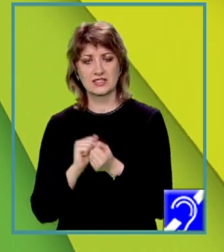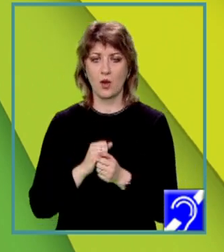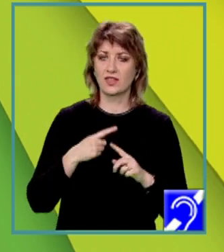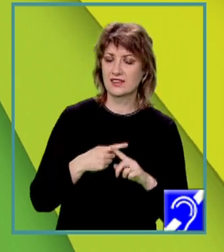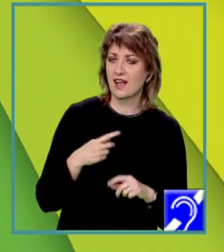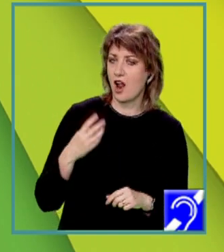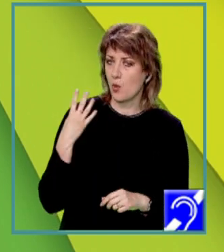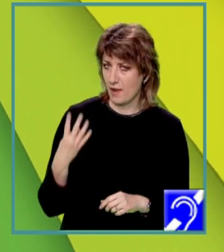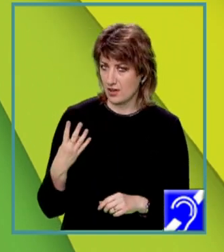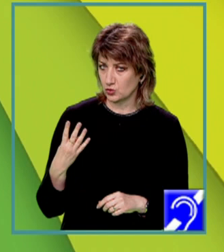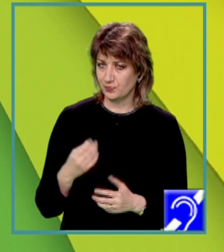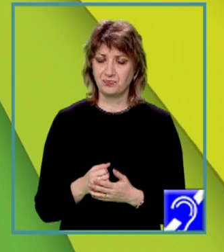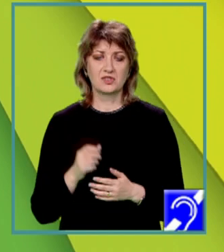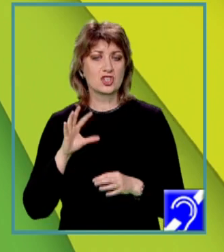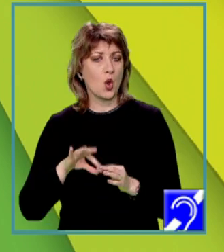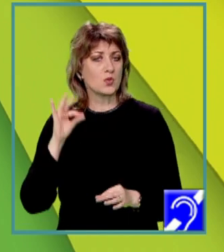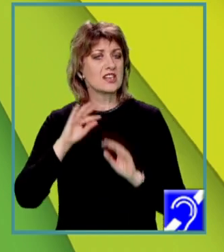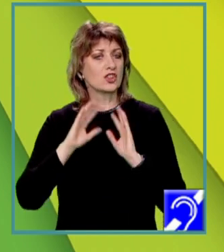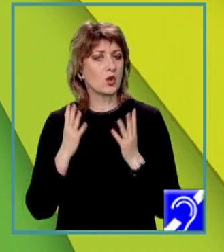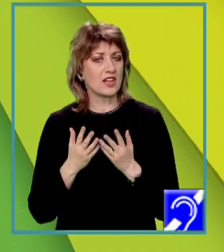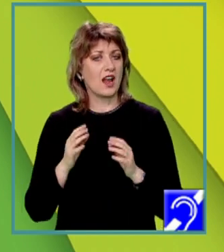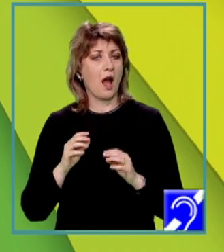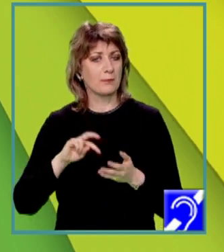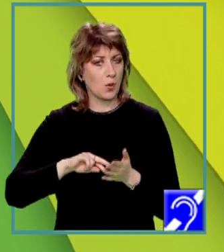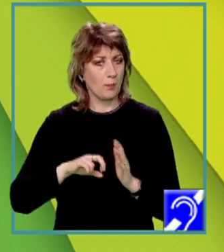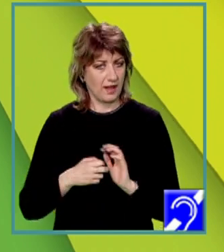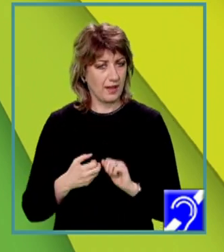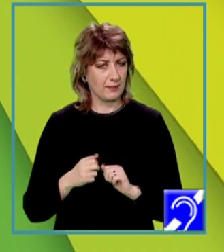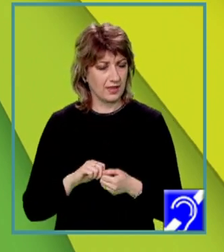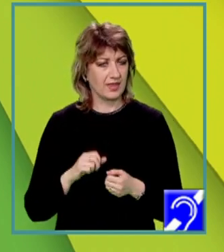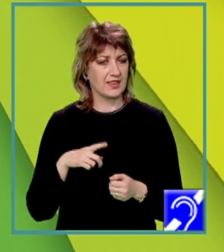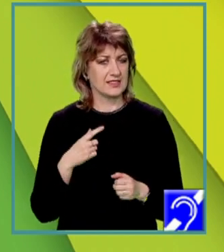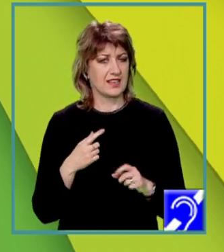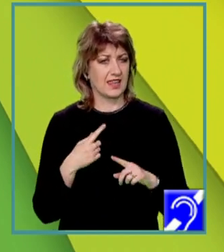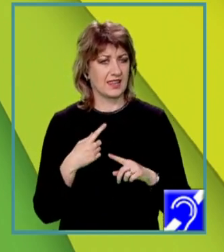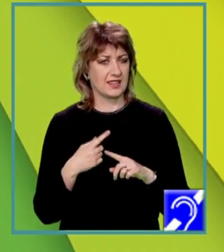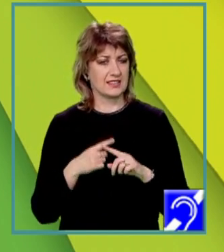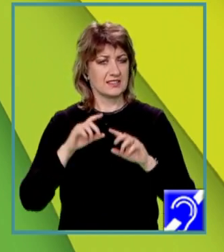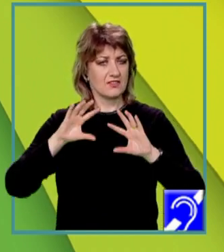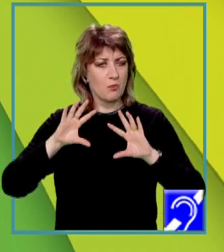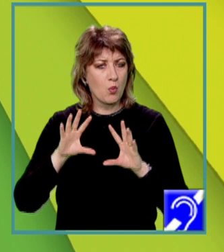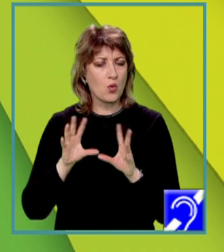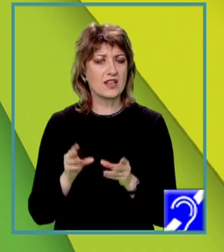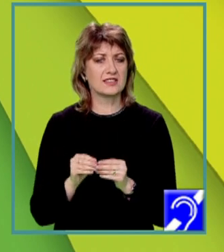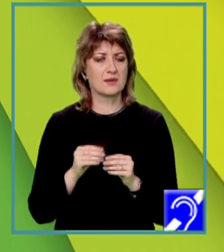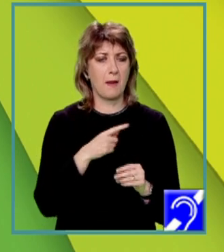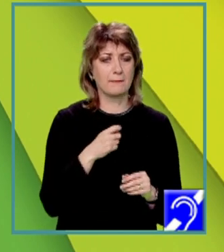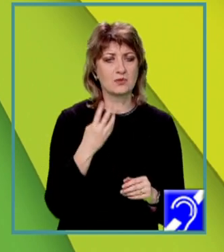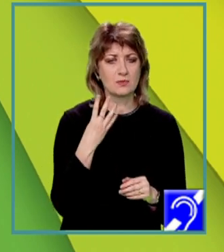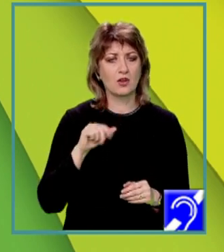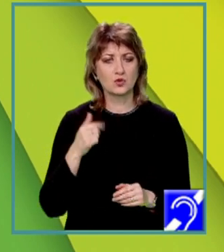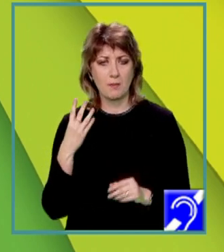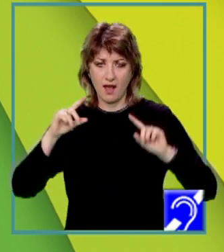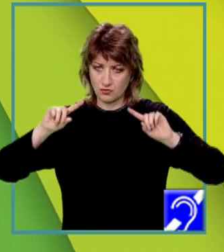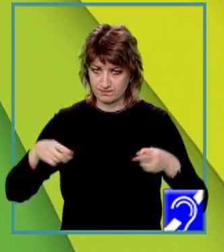cu patru și atunci soluția totală a problemei este este egal cu mulțimea formată din elementele minus 4:04